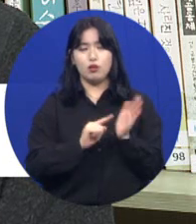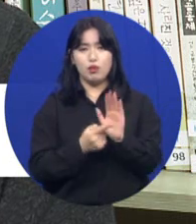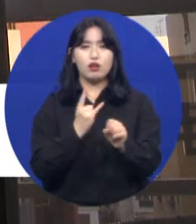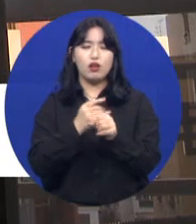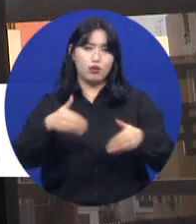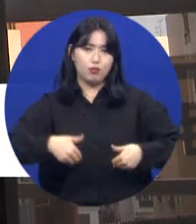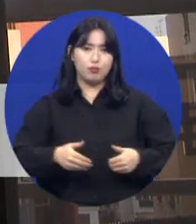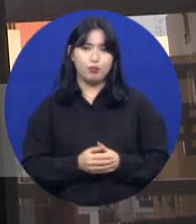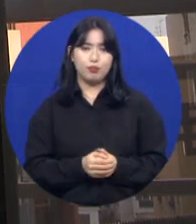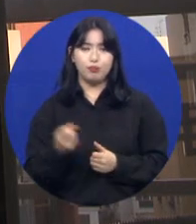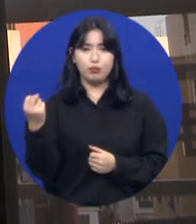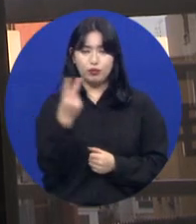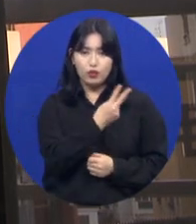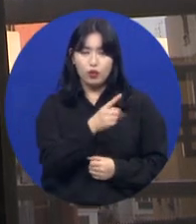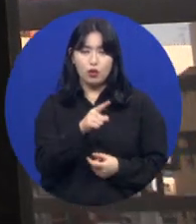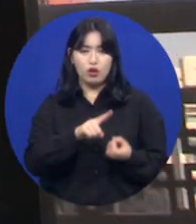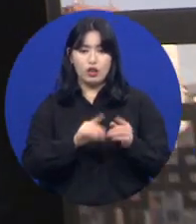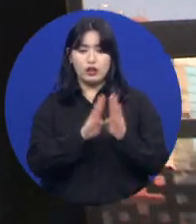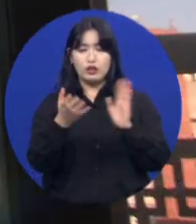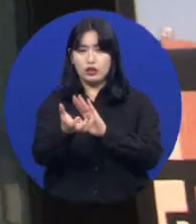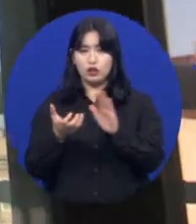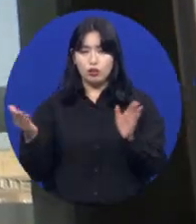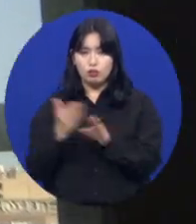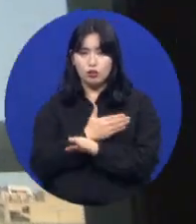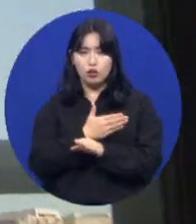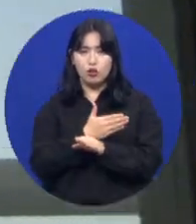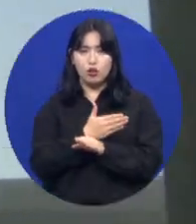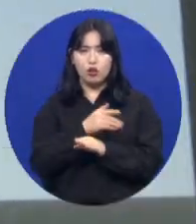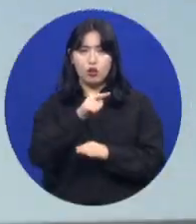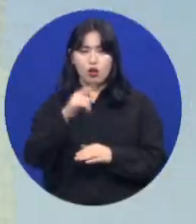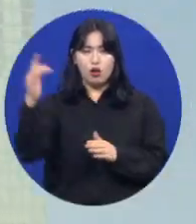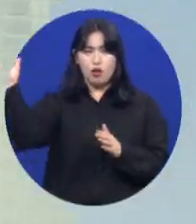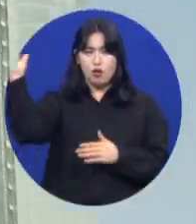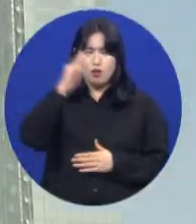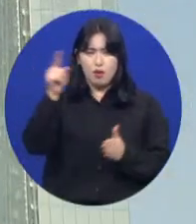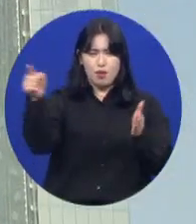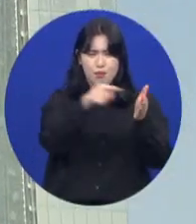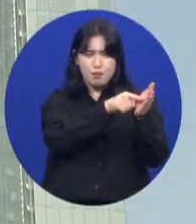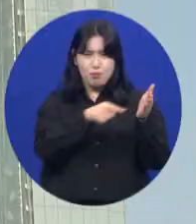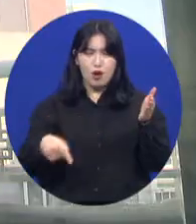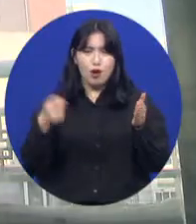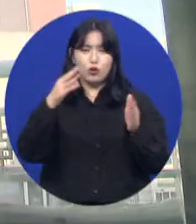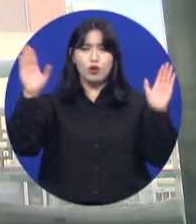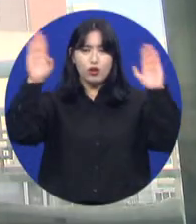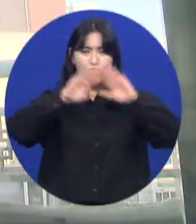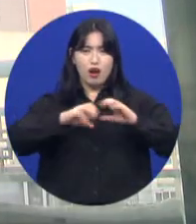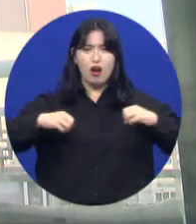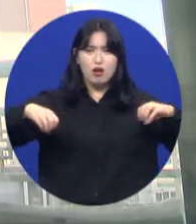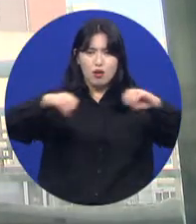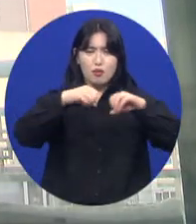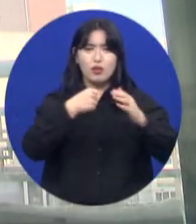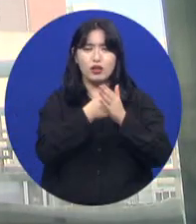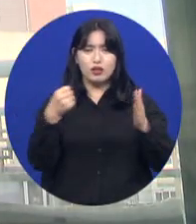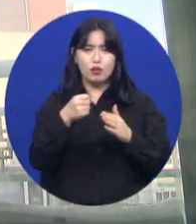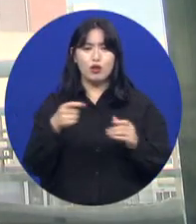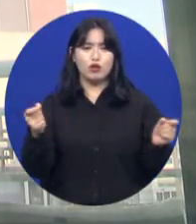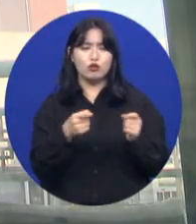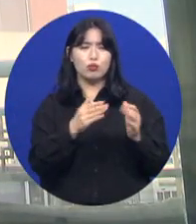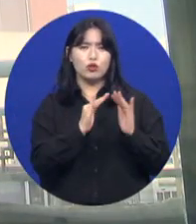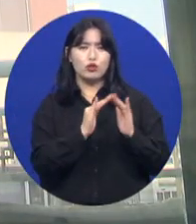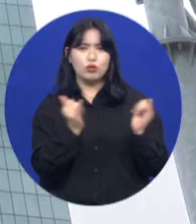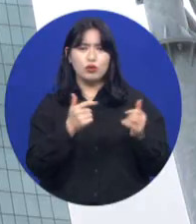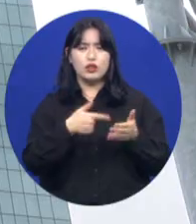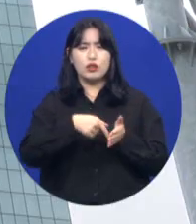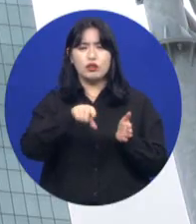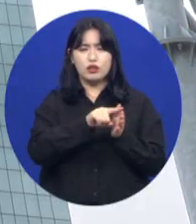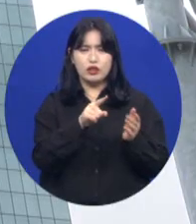밝혀져야 된다. 또 개장 전부터 유리 외벽의 빛 반사와 야간 조명 문제로 인근 주민들이 고통을 호소하고